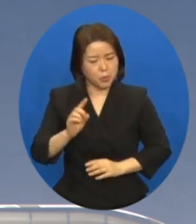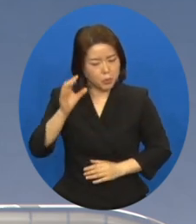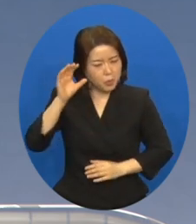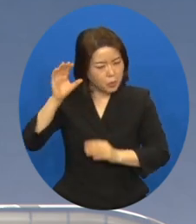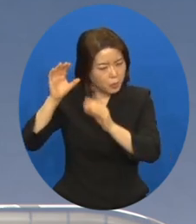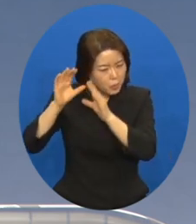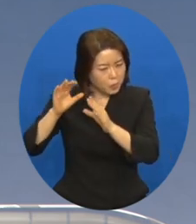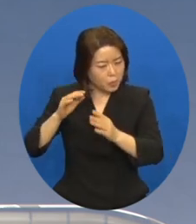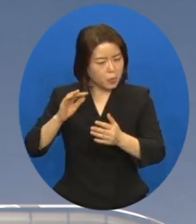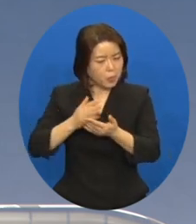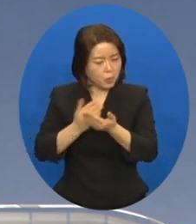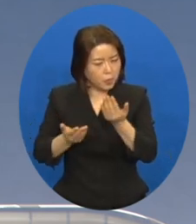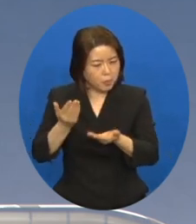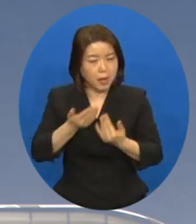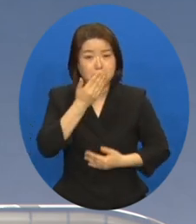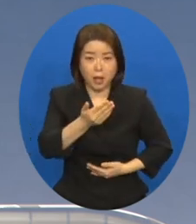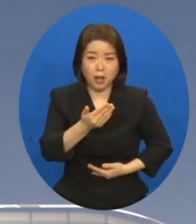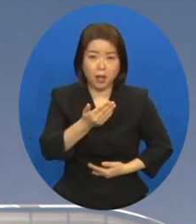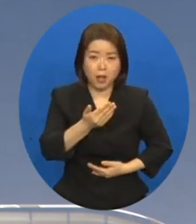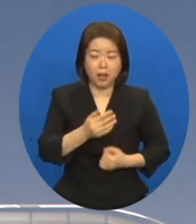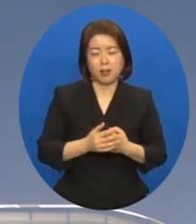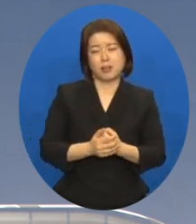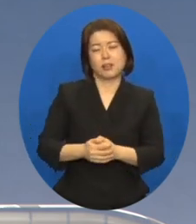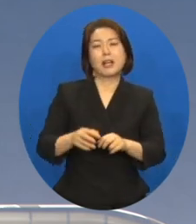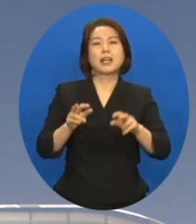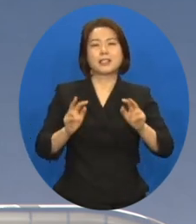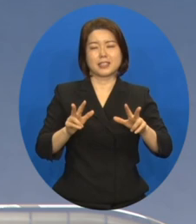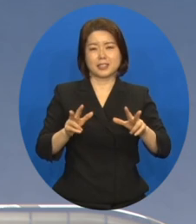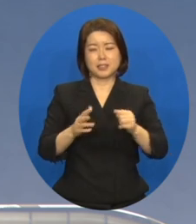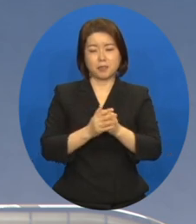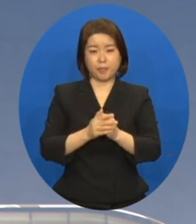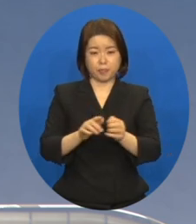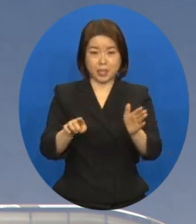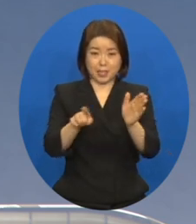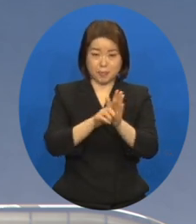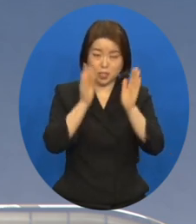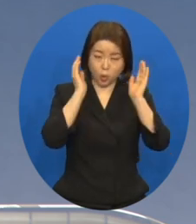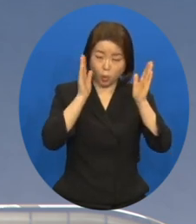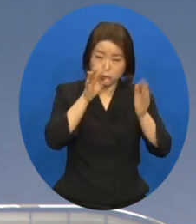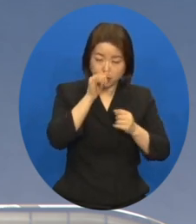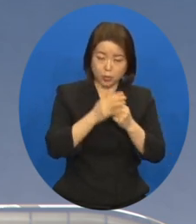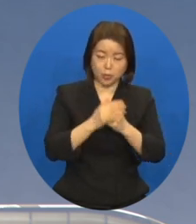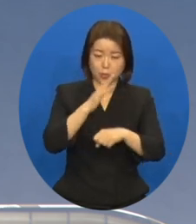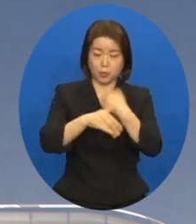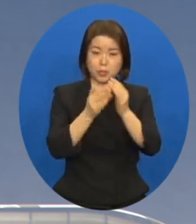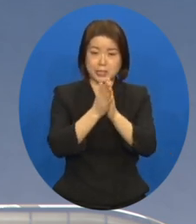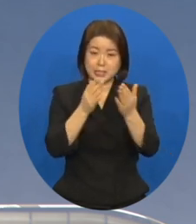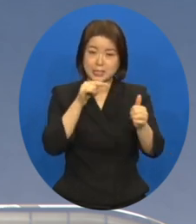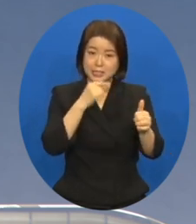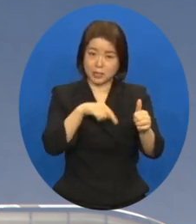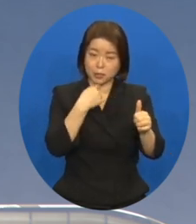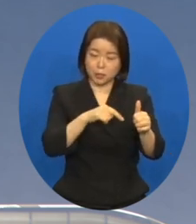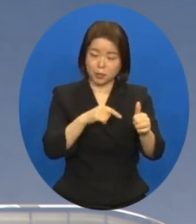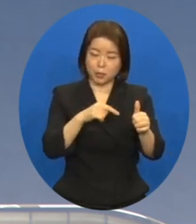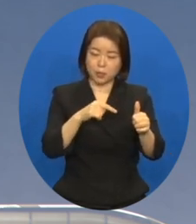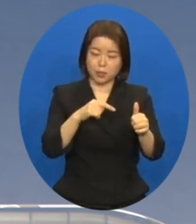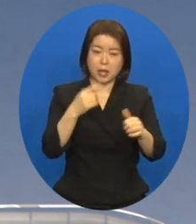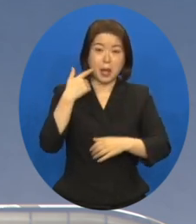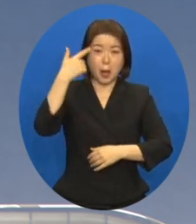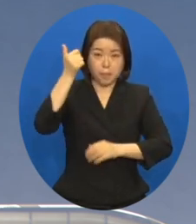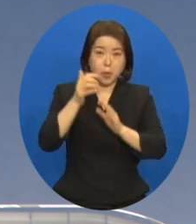듣겠습니까? 지금은 신학훈련도 하고 성경에 대해서 기본적인 교육을 받은